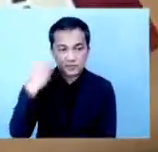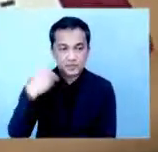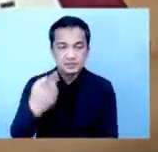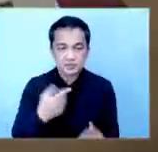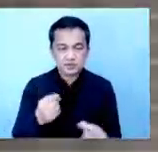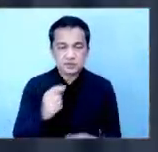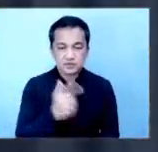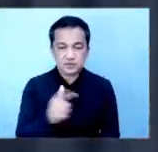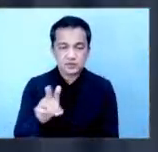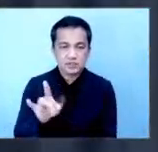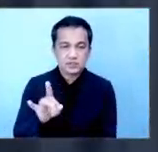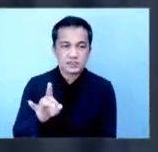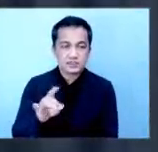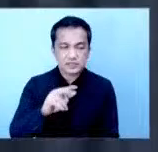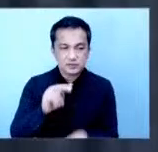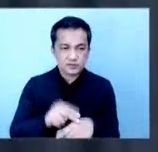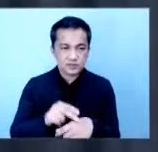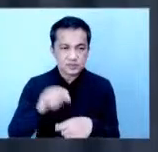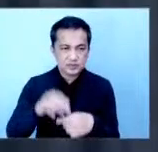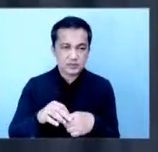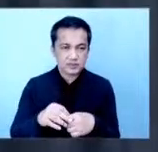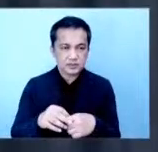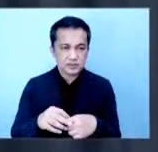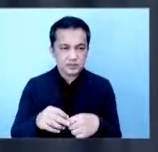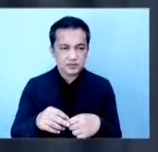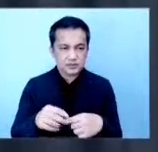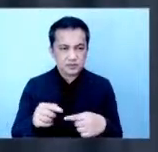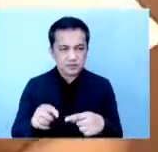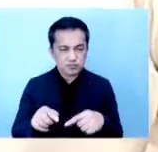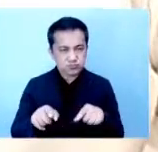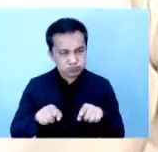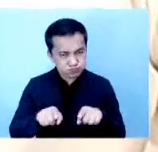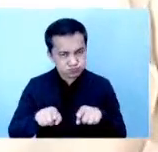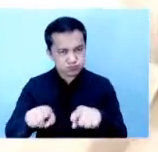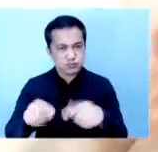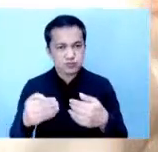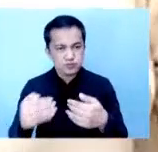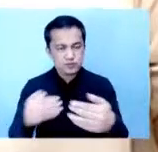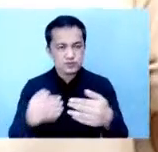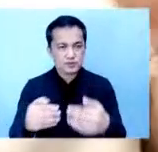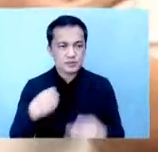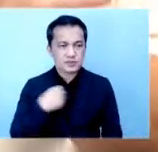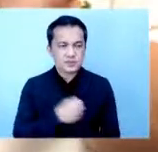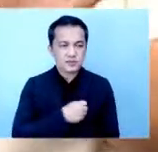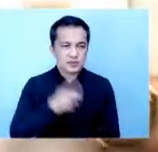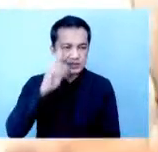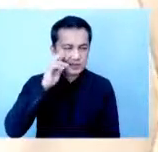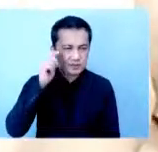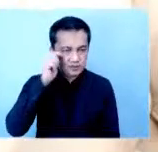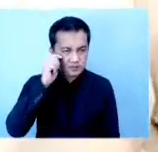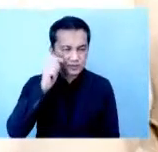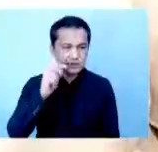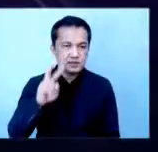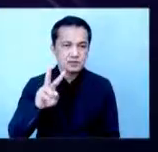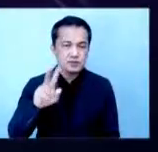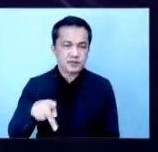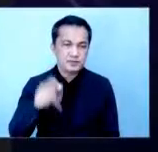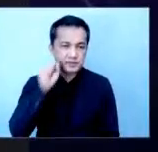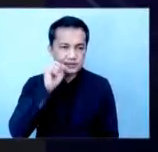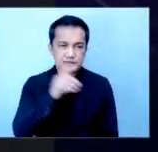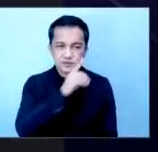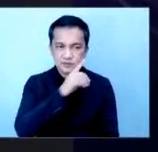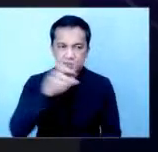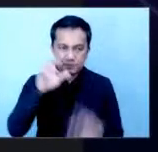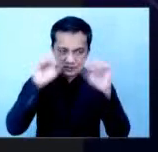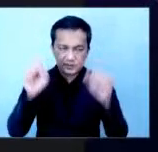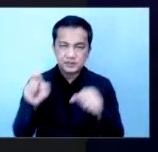national elections, dikit na maglalaban sina Senator Rapi Tulfo at Vice President Sara Duterte sa pagkapresidente. Yan